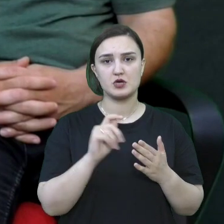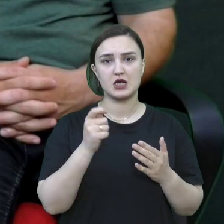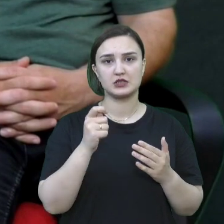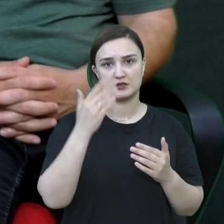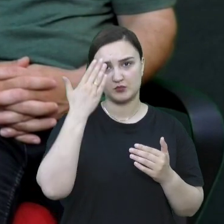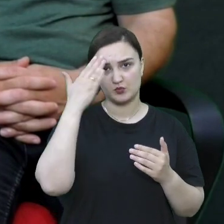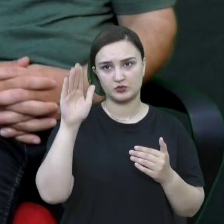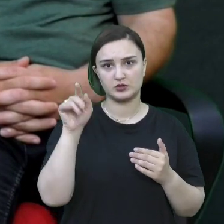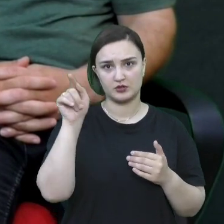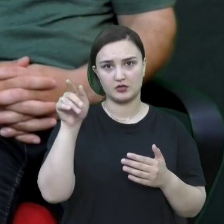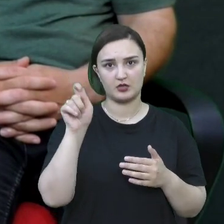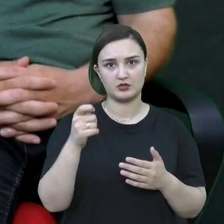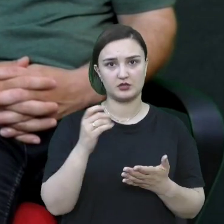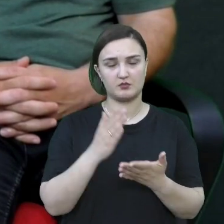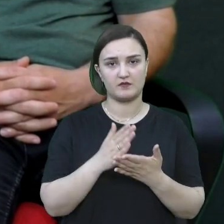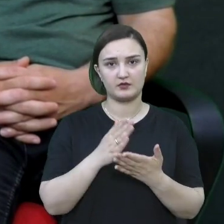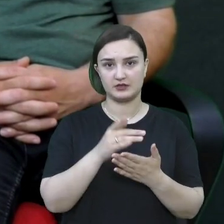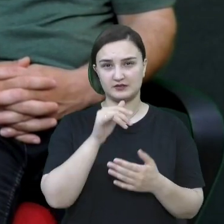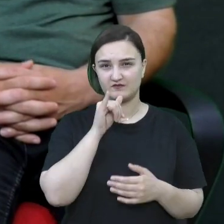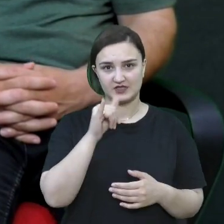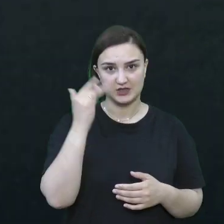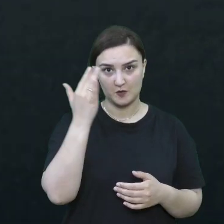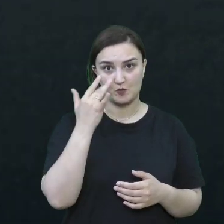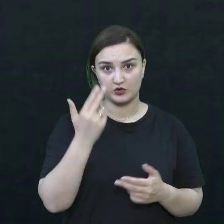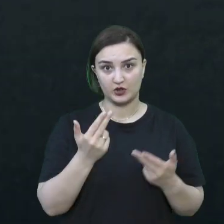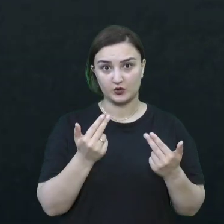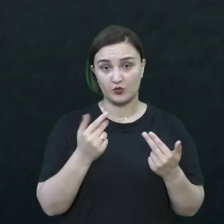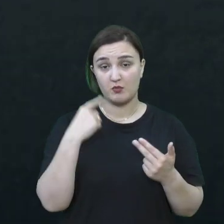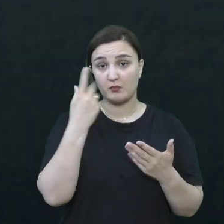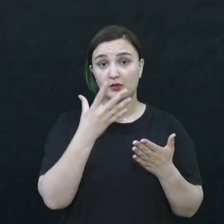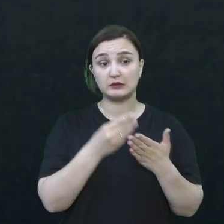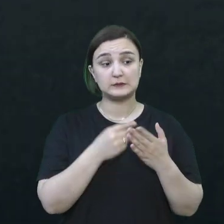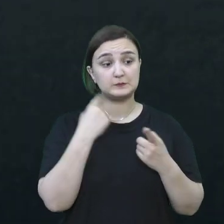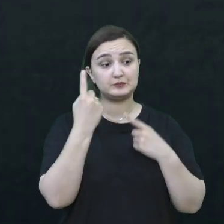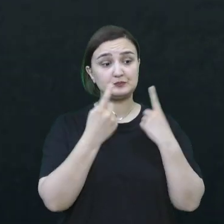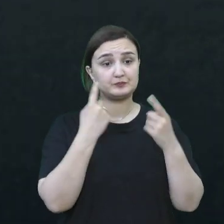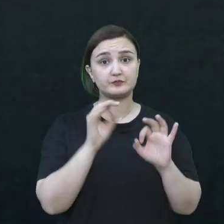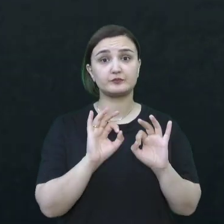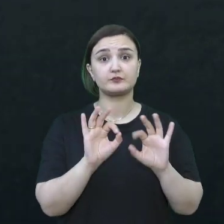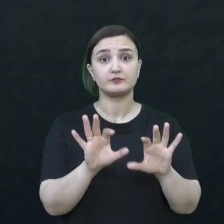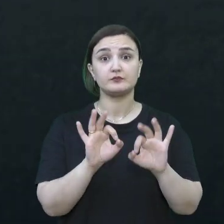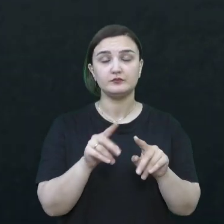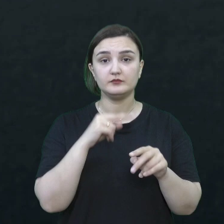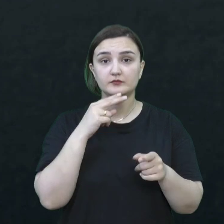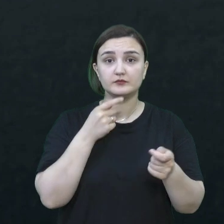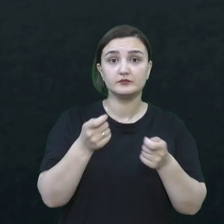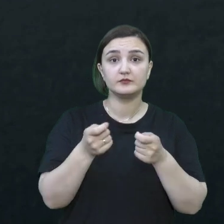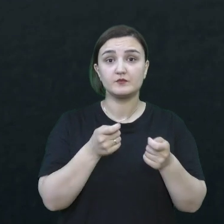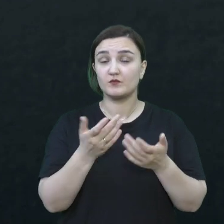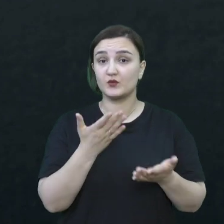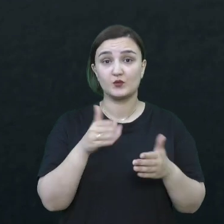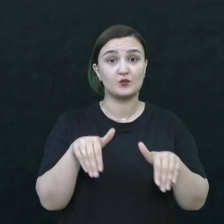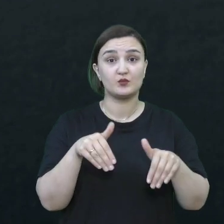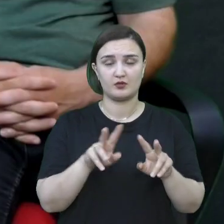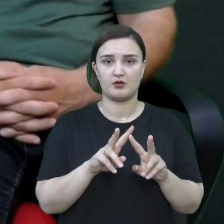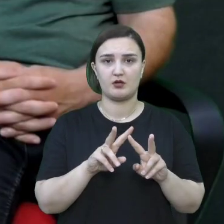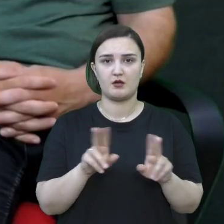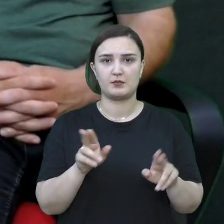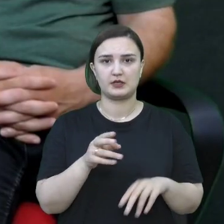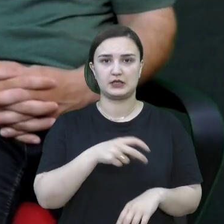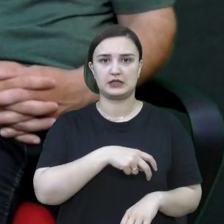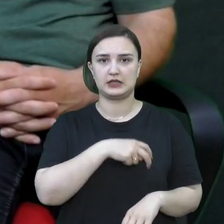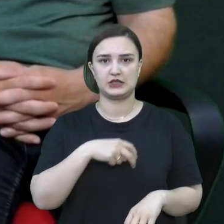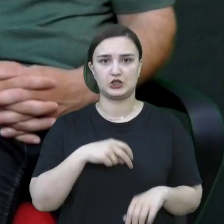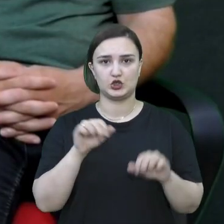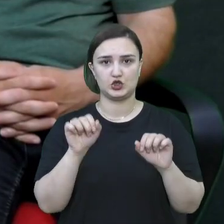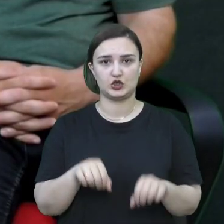უცხო ადამიანებსაც აქვთ. ძნელი წარმოსადგენია, ხომ? პერსონალური მონაცემების გაზიარებისას სიფრთხილის არ გამოჩენას დაახლოებით მსგავსი რისკები